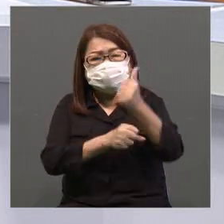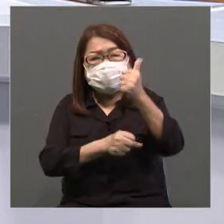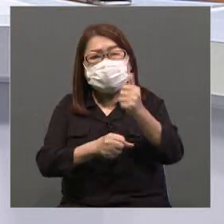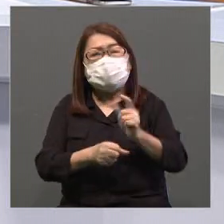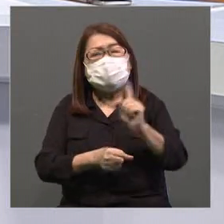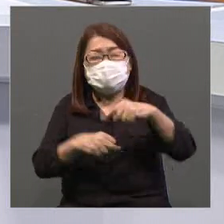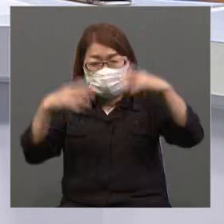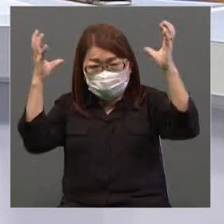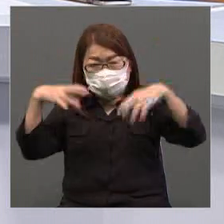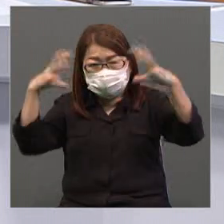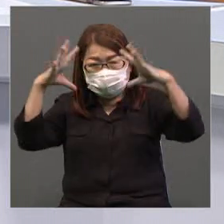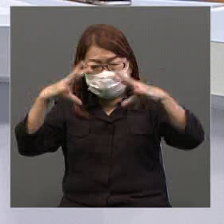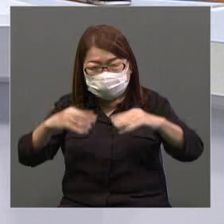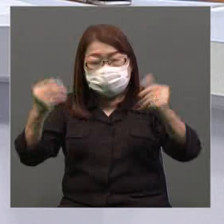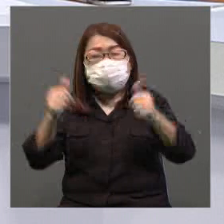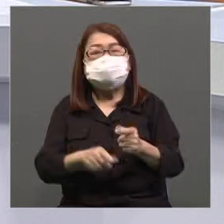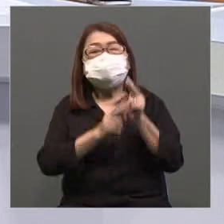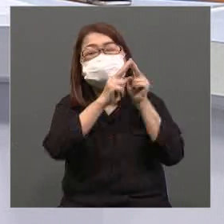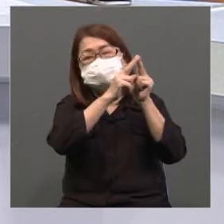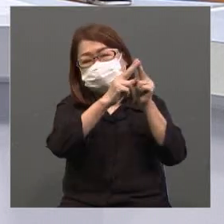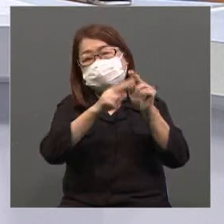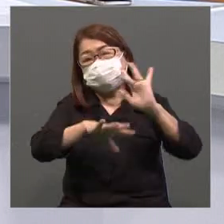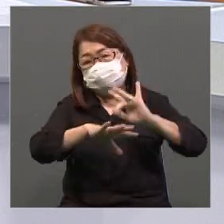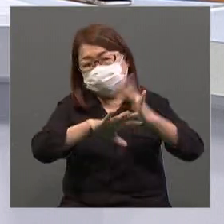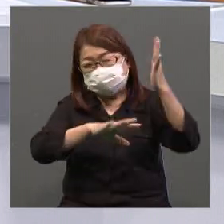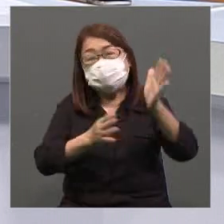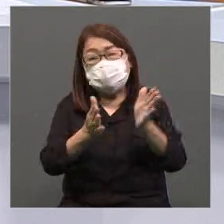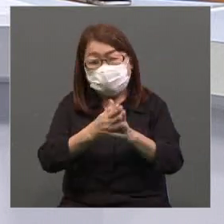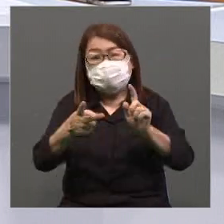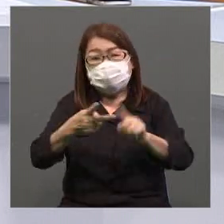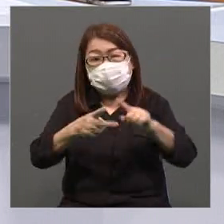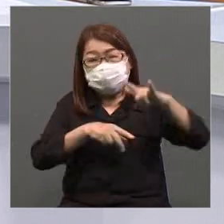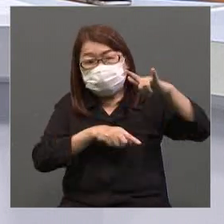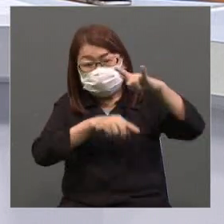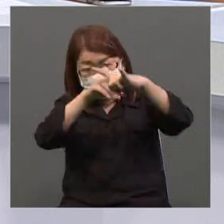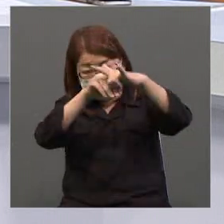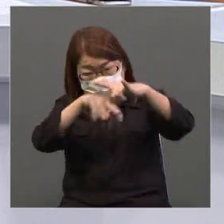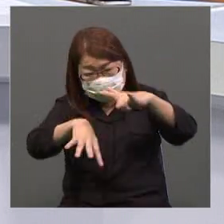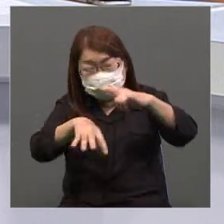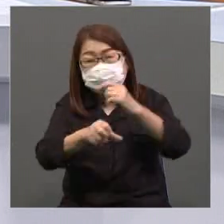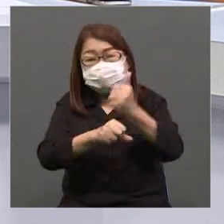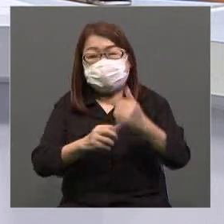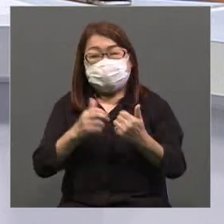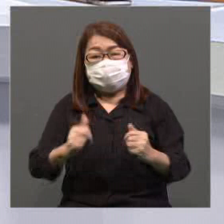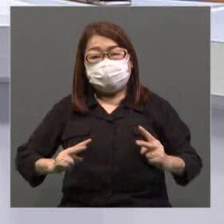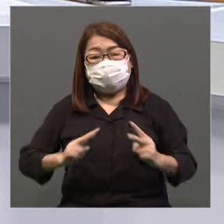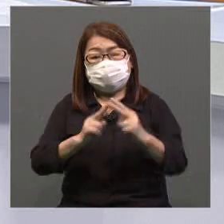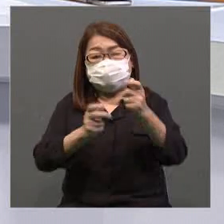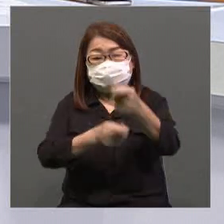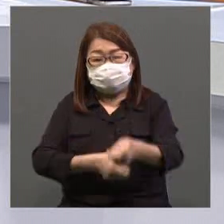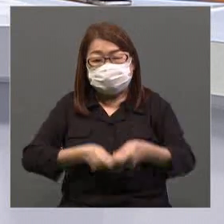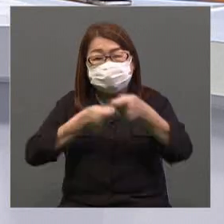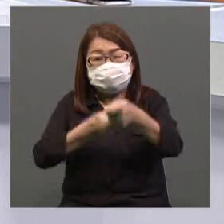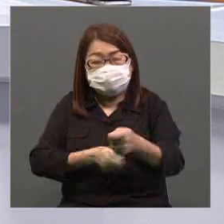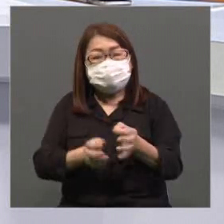แต่ฝนก็มีทั้งฝนที่เกิดขึ้นตามธรรมชาติแล้วก็ฝนเทียมด้วยนะครับในเรื่องนี้ทางกระทรวงเกษตรกระทรวงเกษตรและสหกรณ์ได้